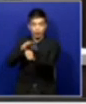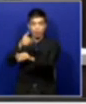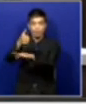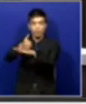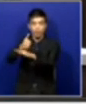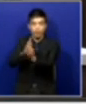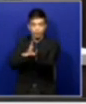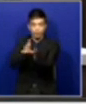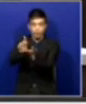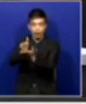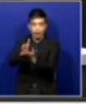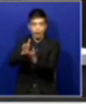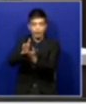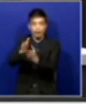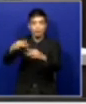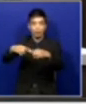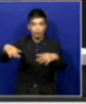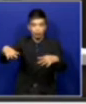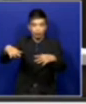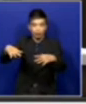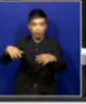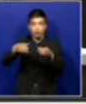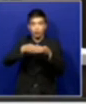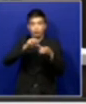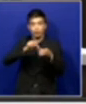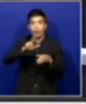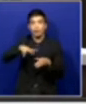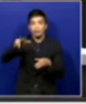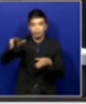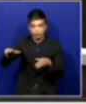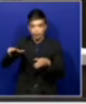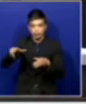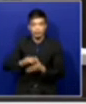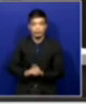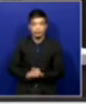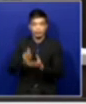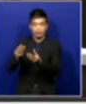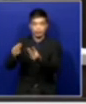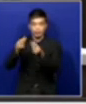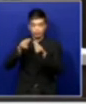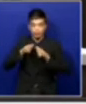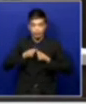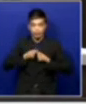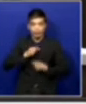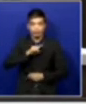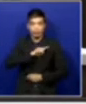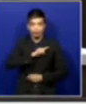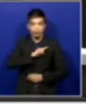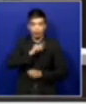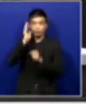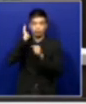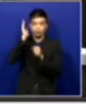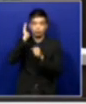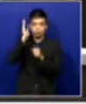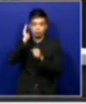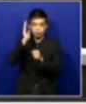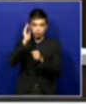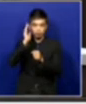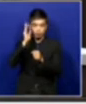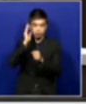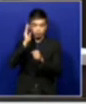วหน้าพรรคเพื่อไทยนายสมพงษ์อมรวิวัฒน์ได้ให้เป็นผู้อภิปรายนำในการพิ